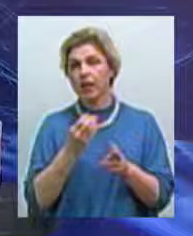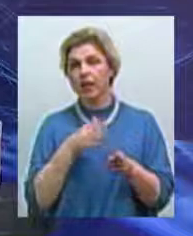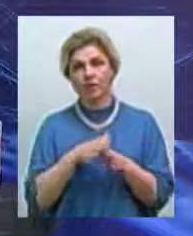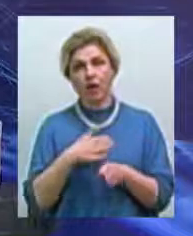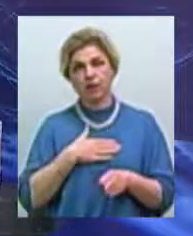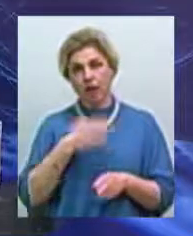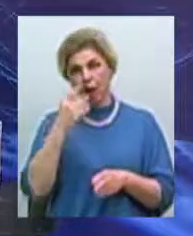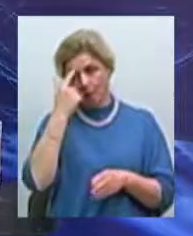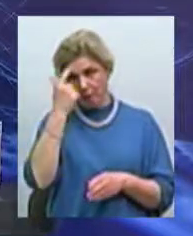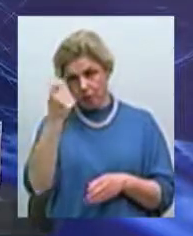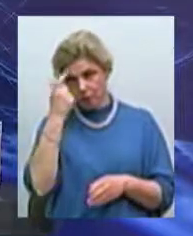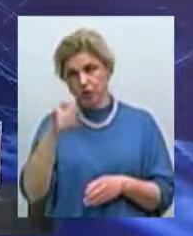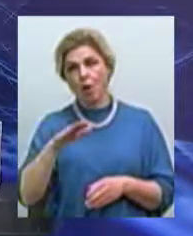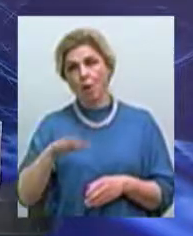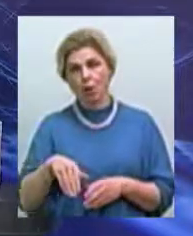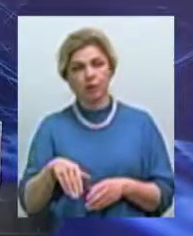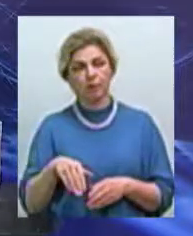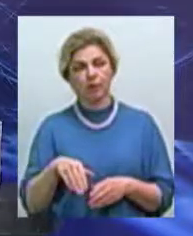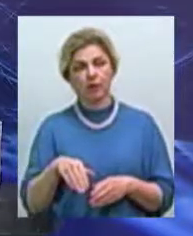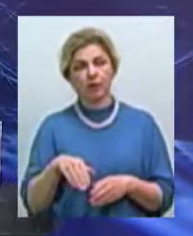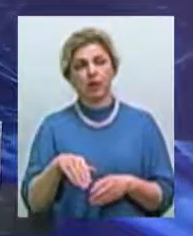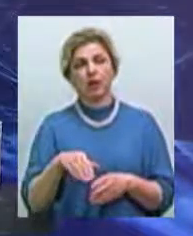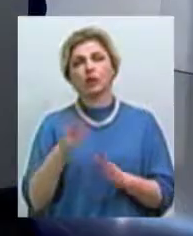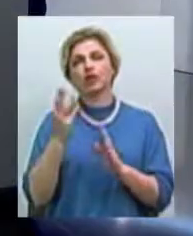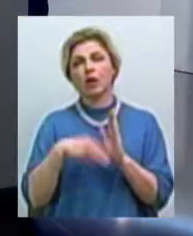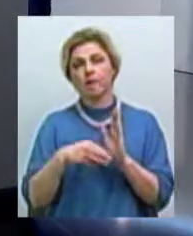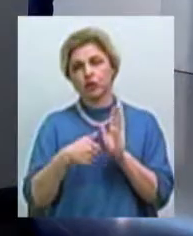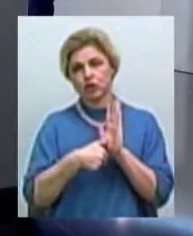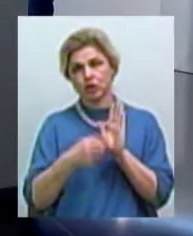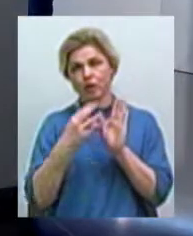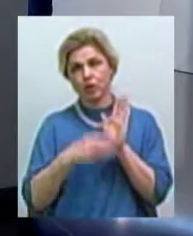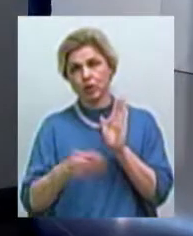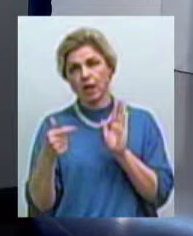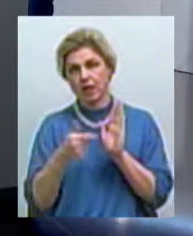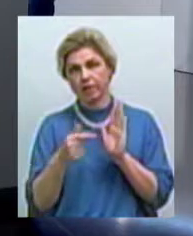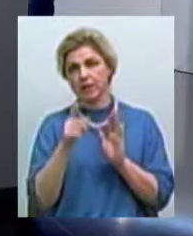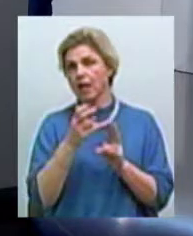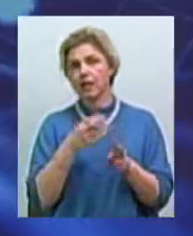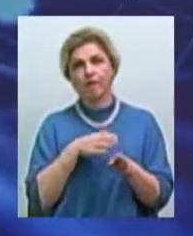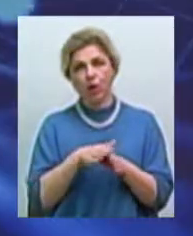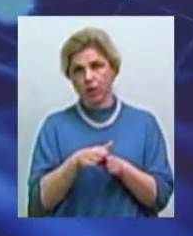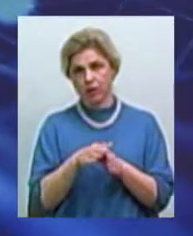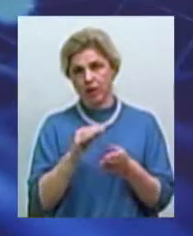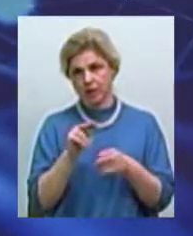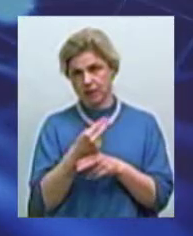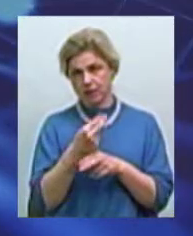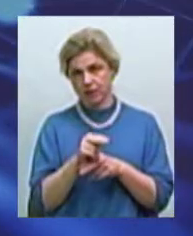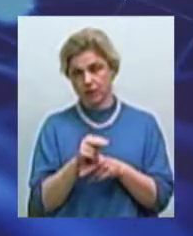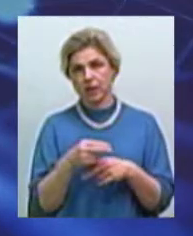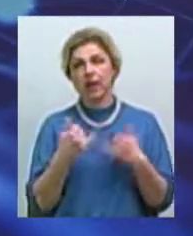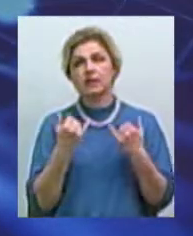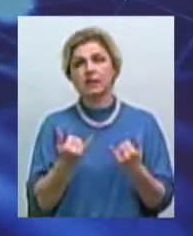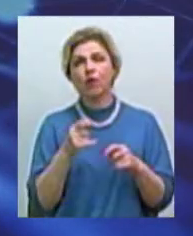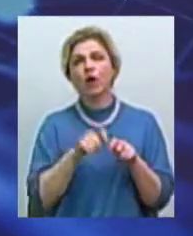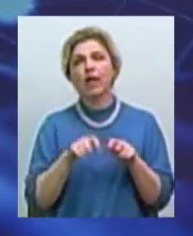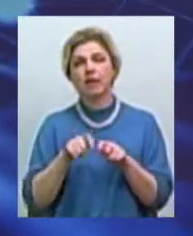попередження, ми потім налажуємо штрафну санкцію 680 гривень за невиконання припису. Ой, сьогоднішній рейд,